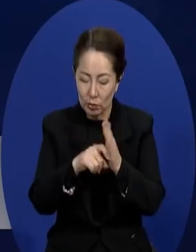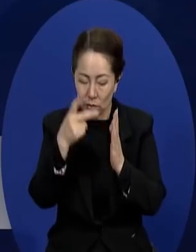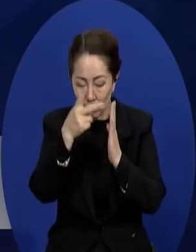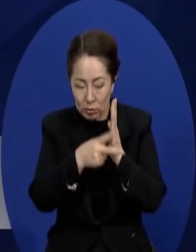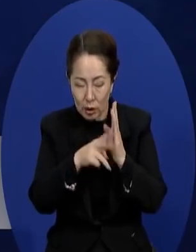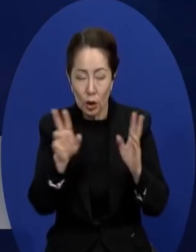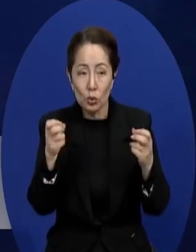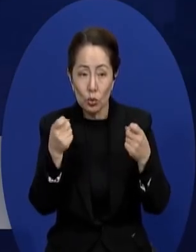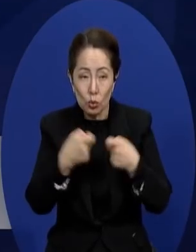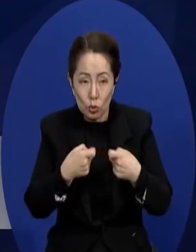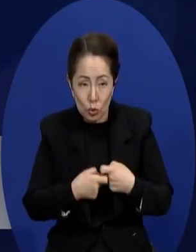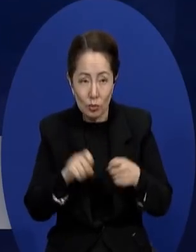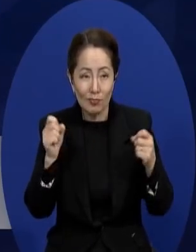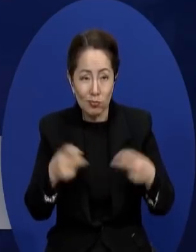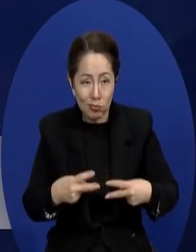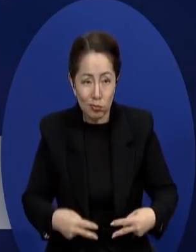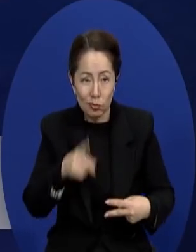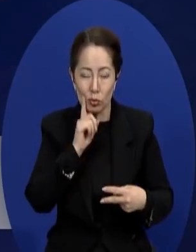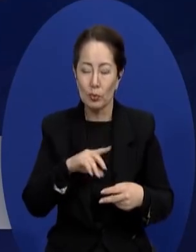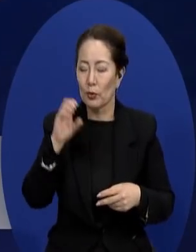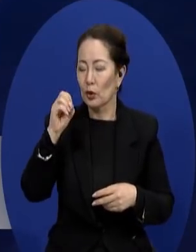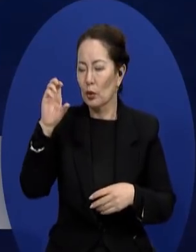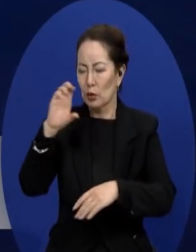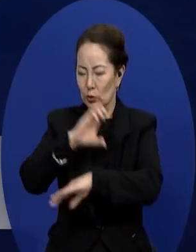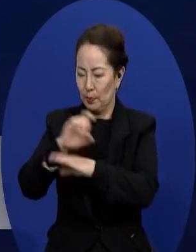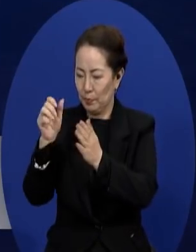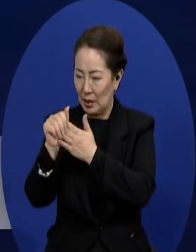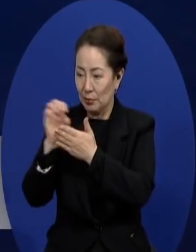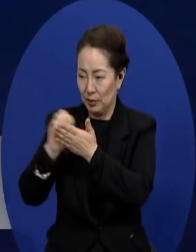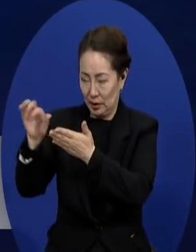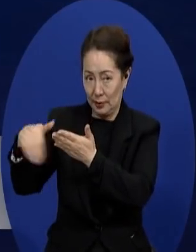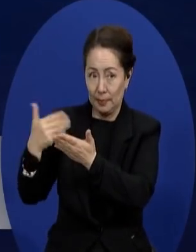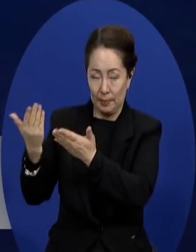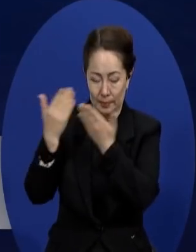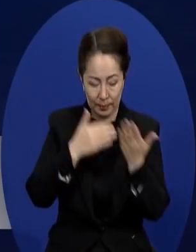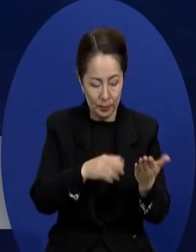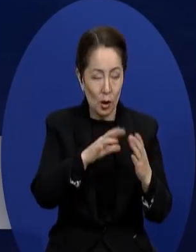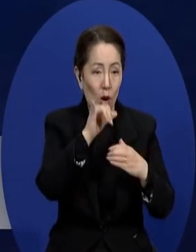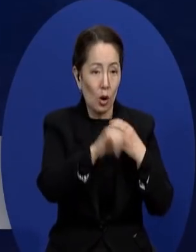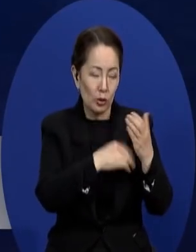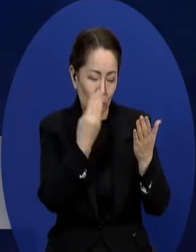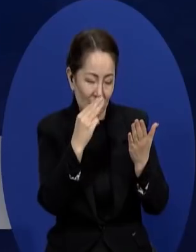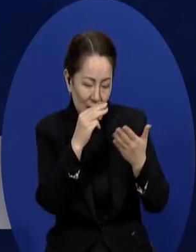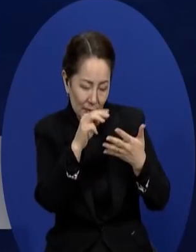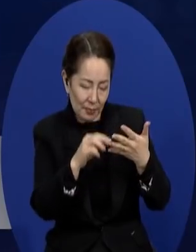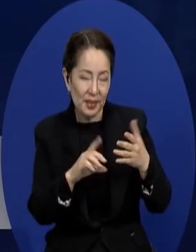хүсэлтэй сурагчид ерөнхий боловсролын сургалтын хөтөлбөрийг нотлох бичиг баримттай байна. Олон улсын шалгалтын үнэлгээ нь сертификатаар